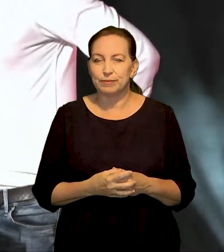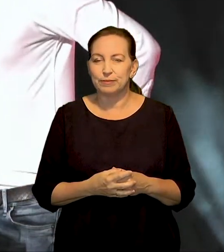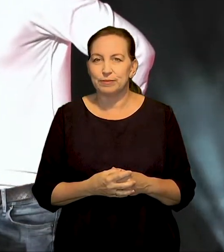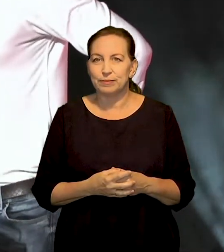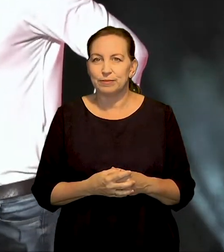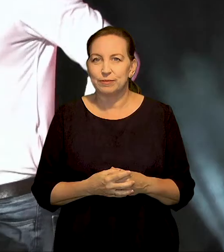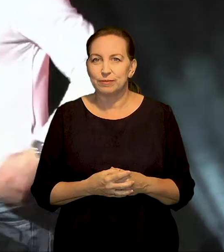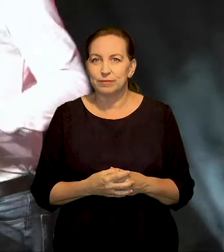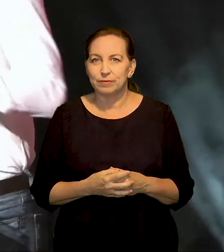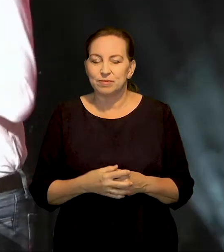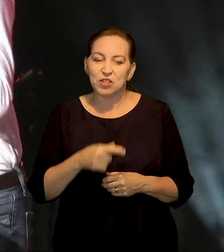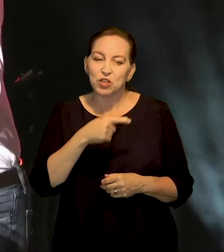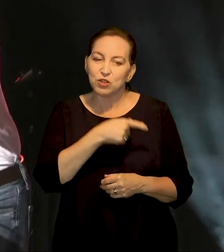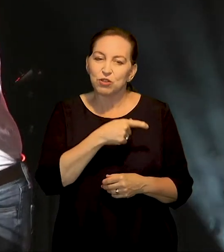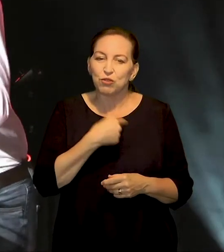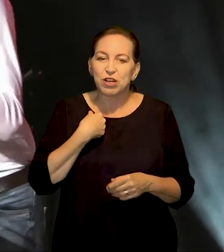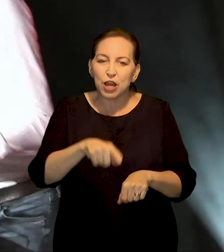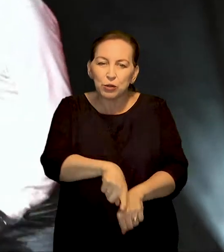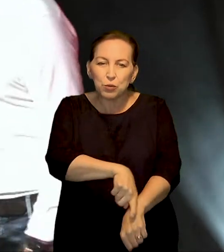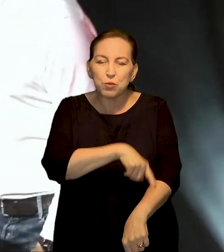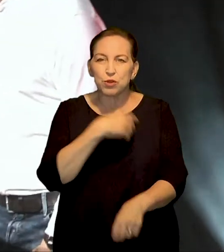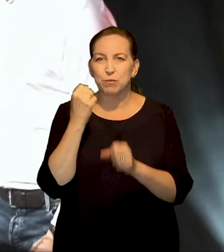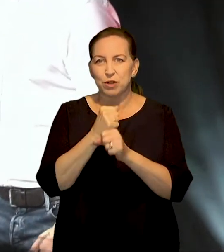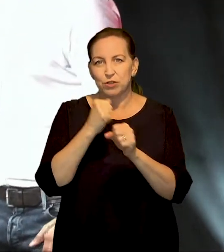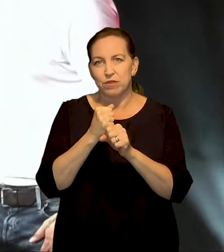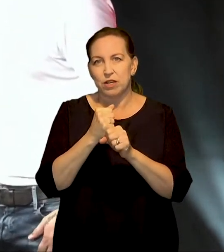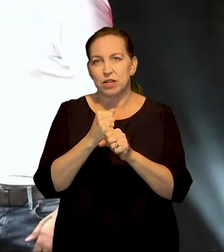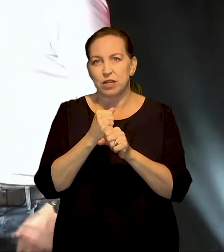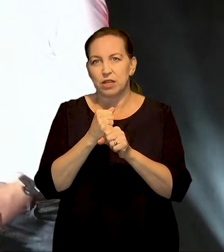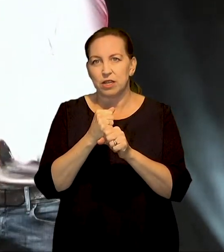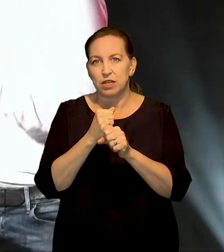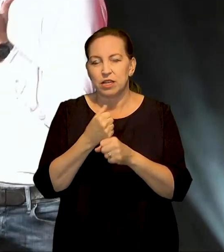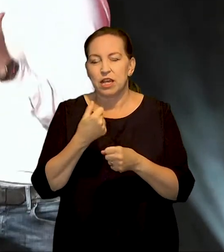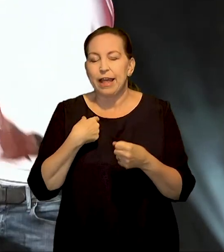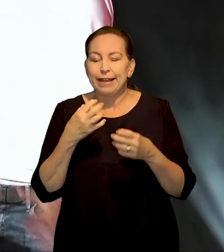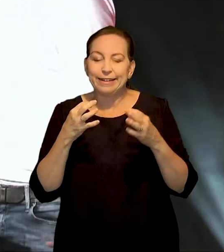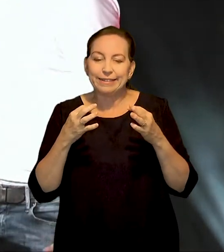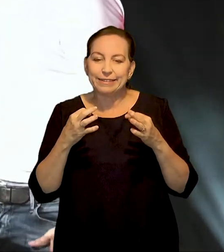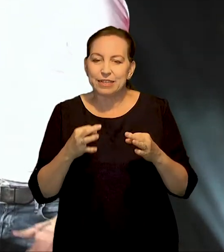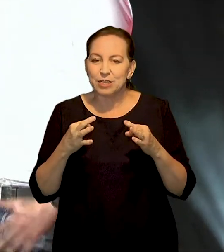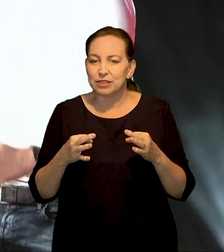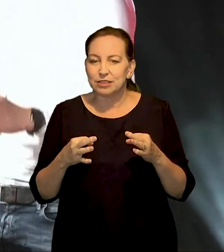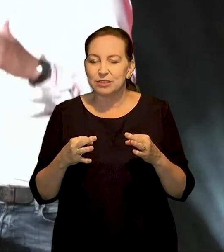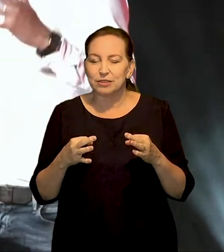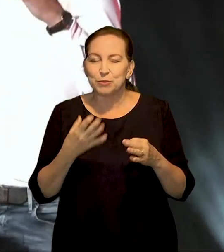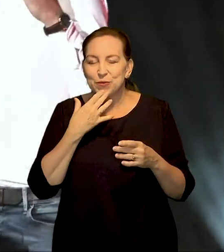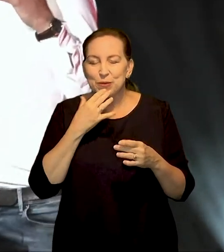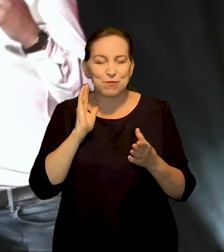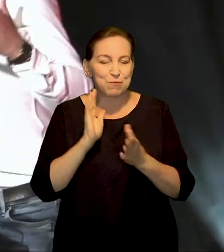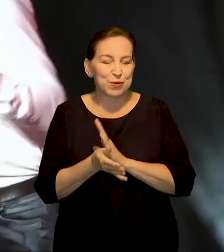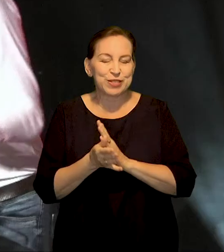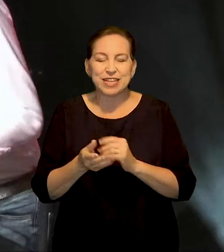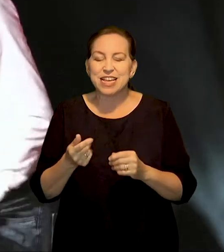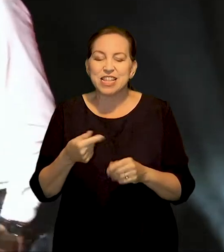zagarnął go, zaprosił go do pracy, powiedział, że będziesz pomagał mi w budowaniu płotu, zapłacę ci za